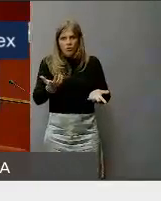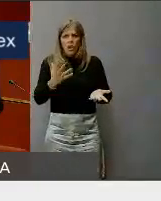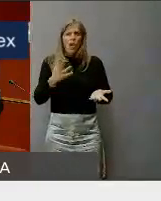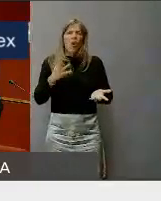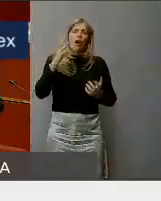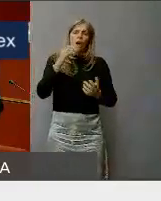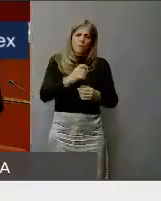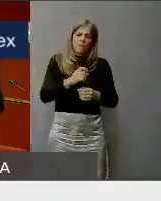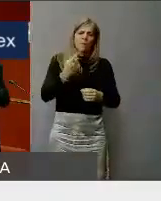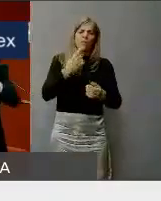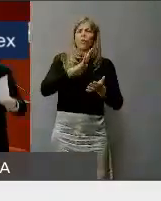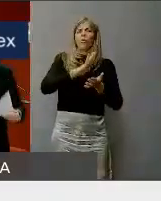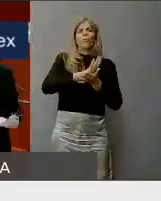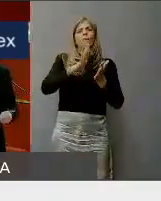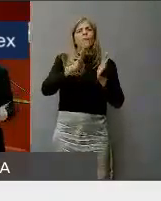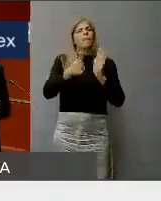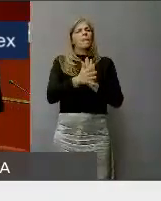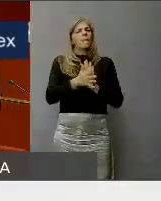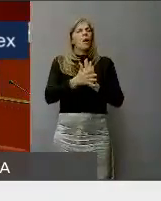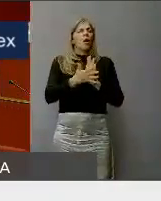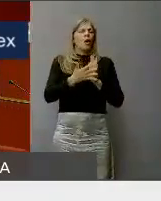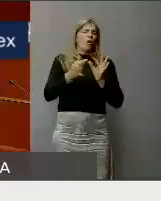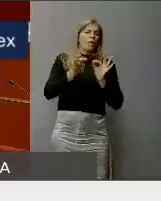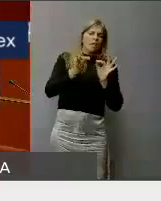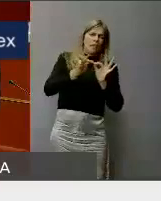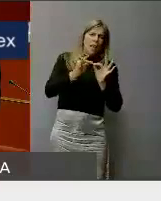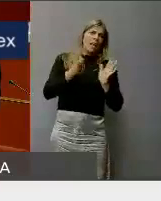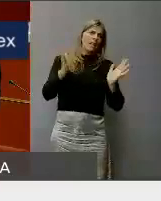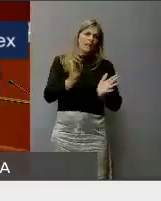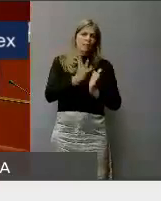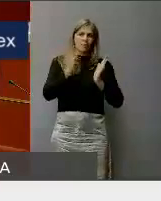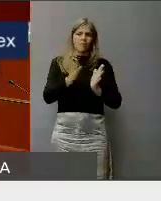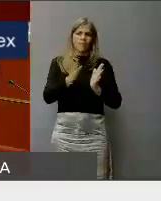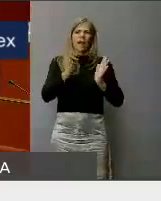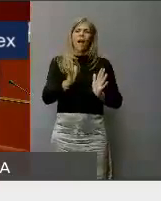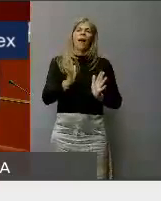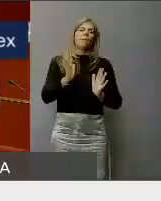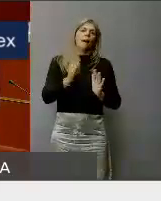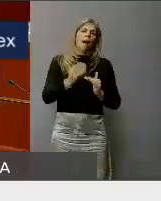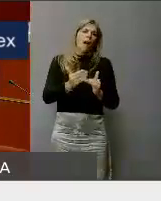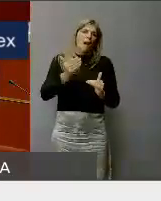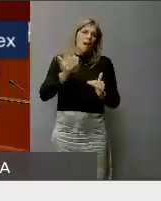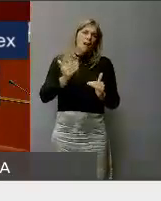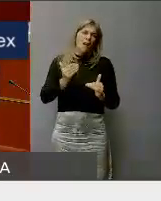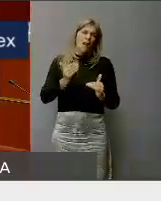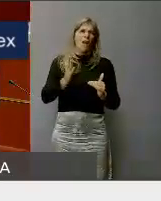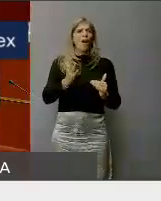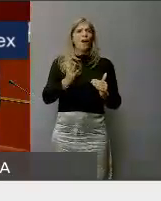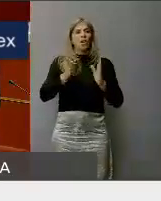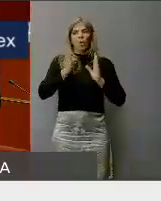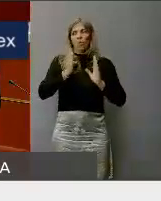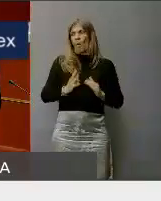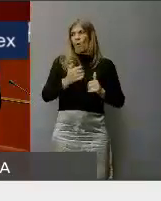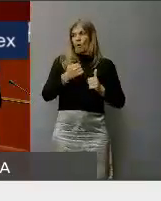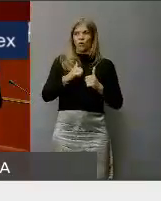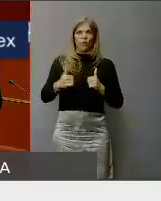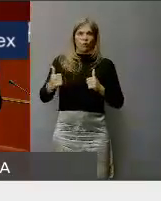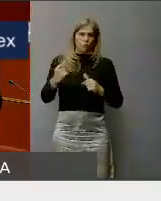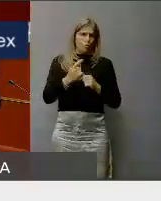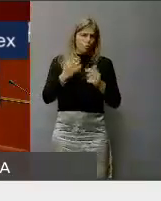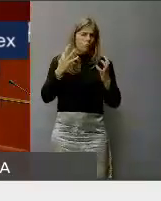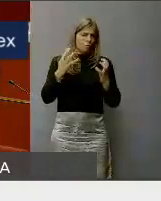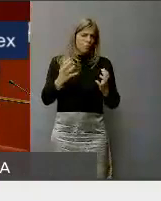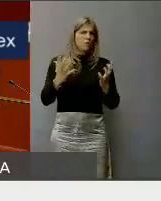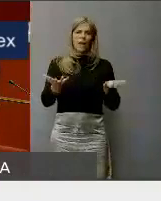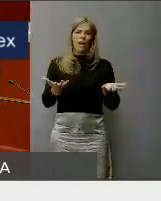stipula di un protocollo e quindi come dire tutta aria fritta però prima dell'aria fritta c'è anche un po come dire ruolo di ciascuno di noi il ruolo di